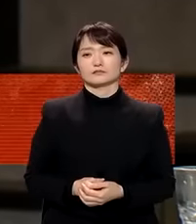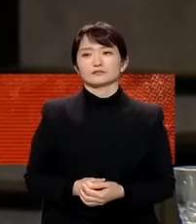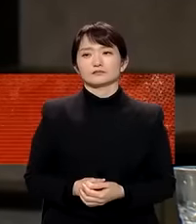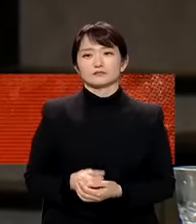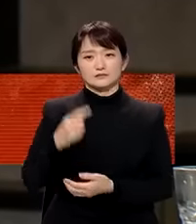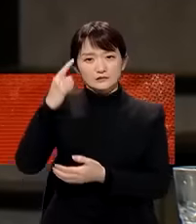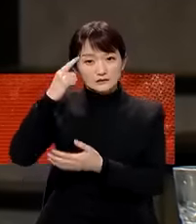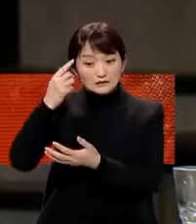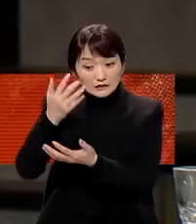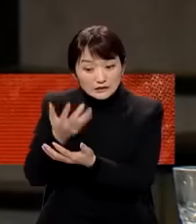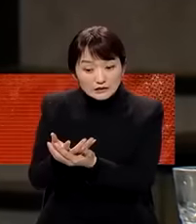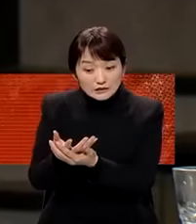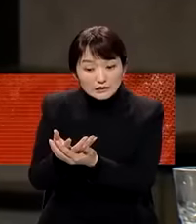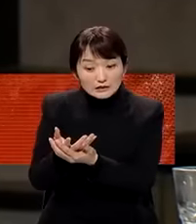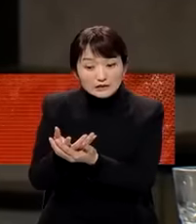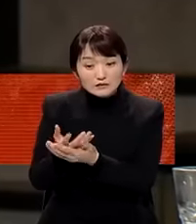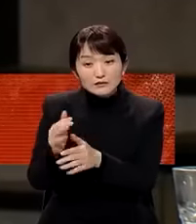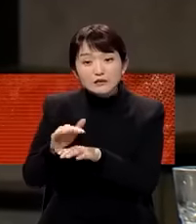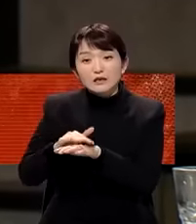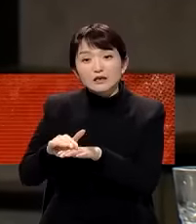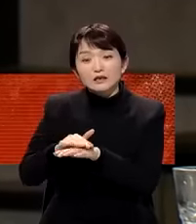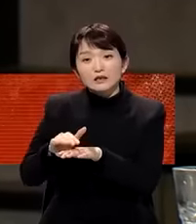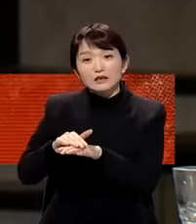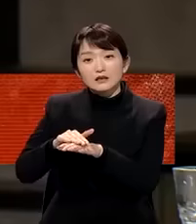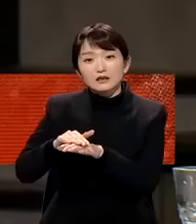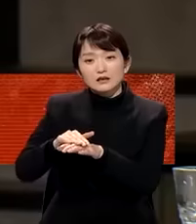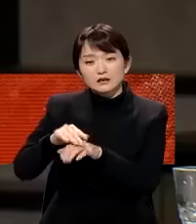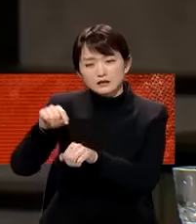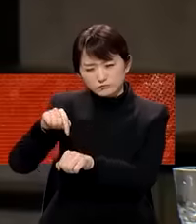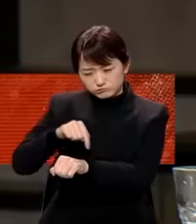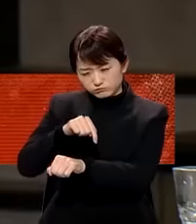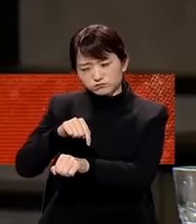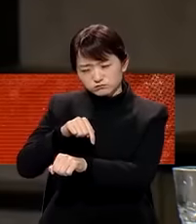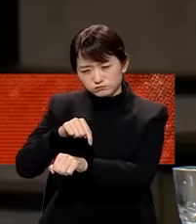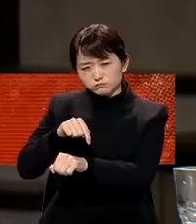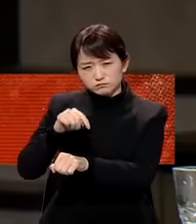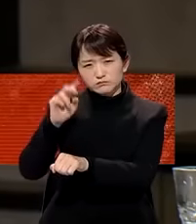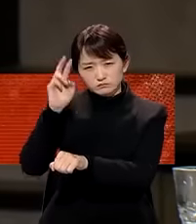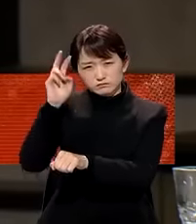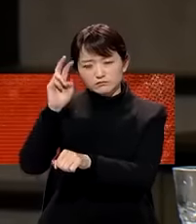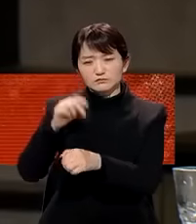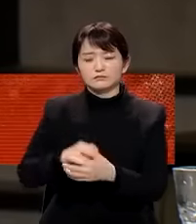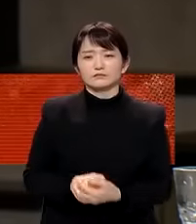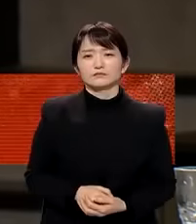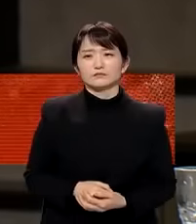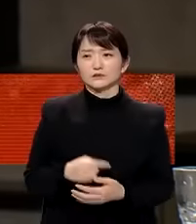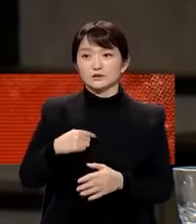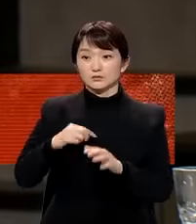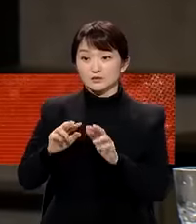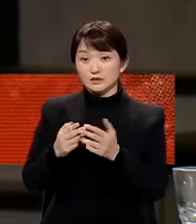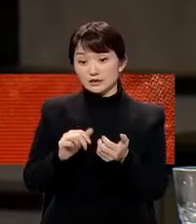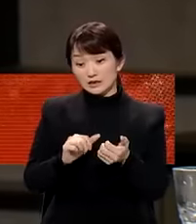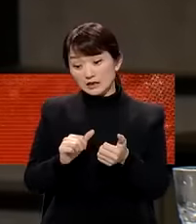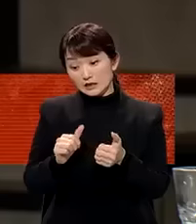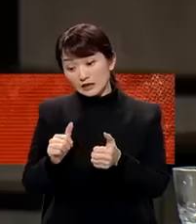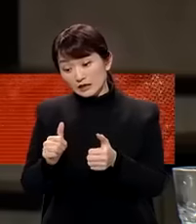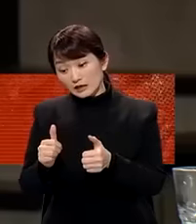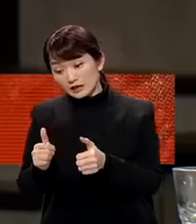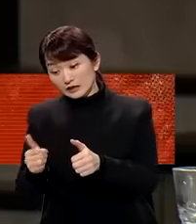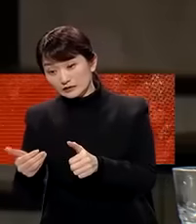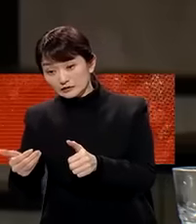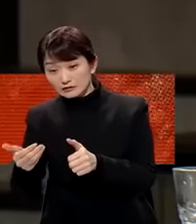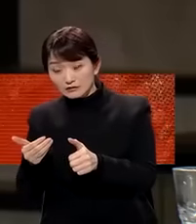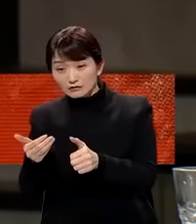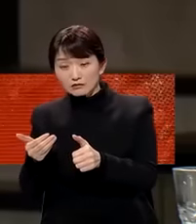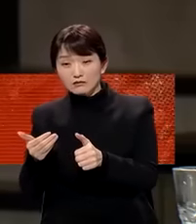어떤 충격으로부터 벗어나는 데는 상당히 시간이 오래 걸릴 것 같고 어떻게 보면 본인이이 세상을 떨 때까지이 충격에서